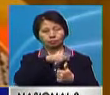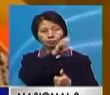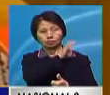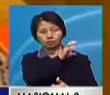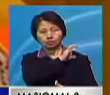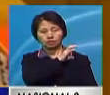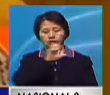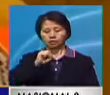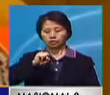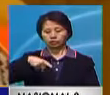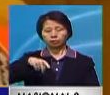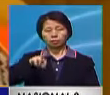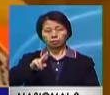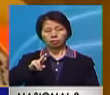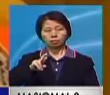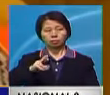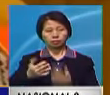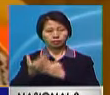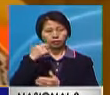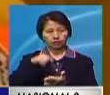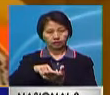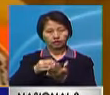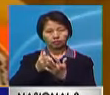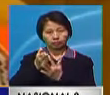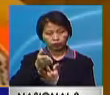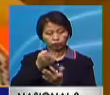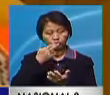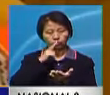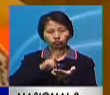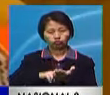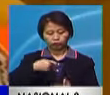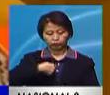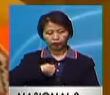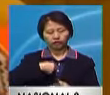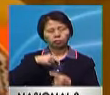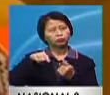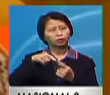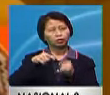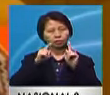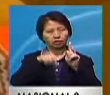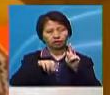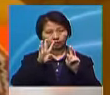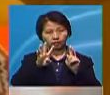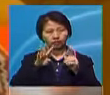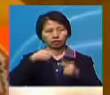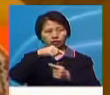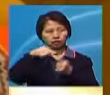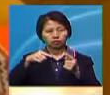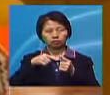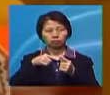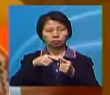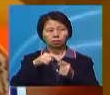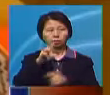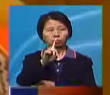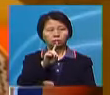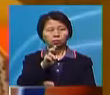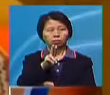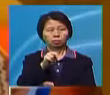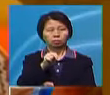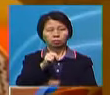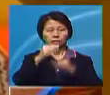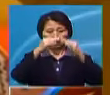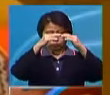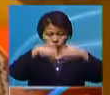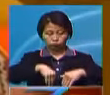ini menerusi surat saya bertarikh 1 April berhubung dengan pembubaran Dewan